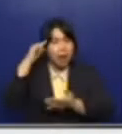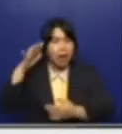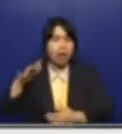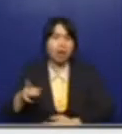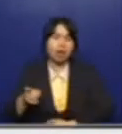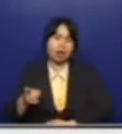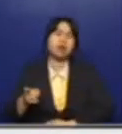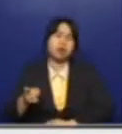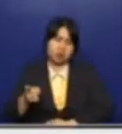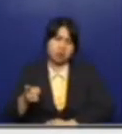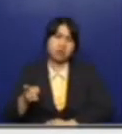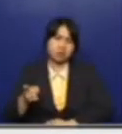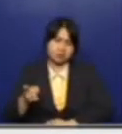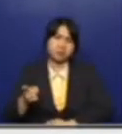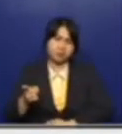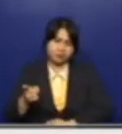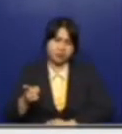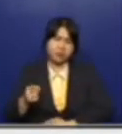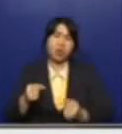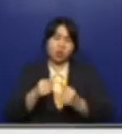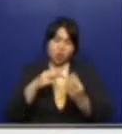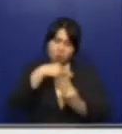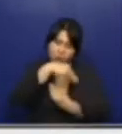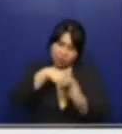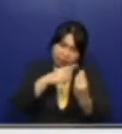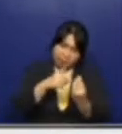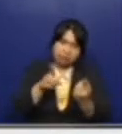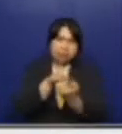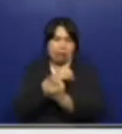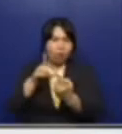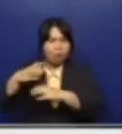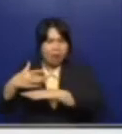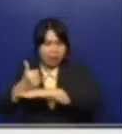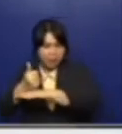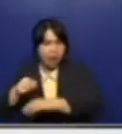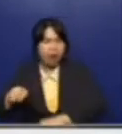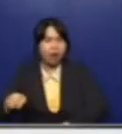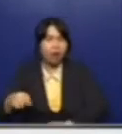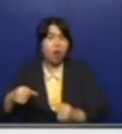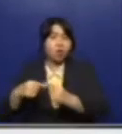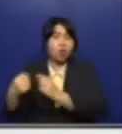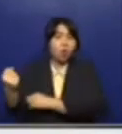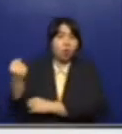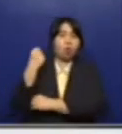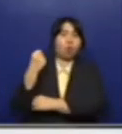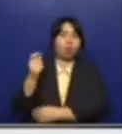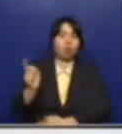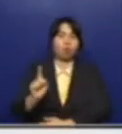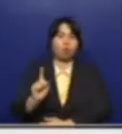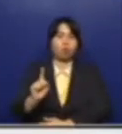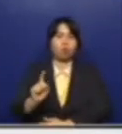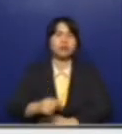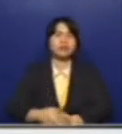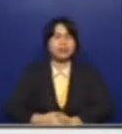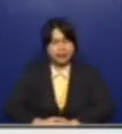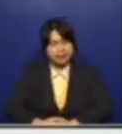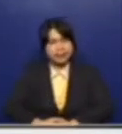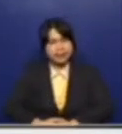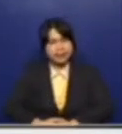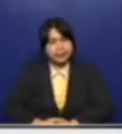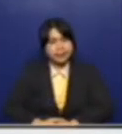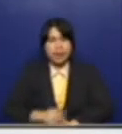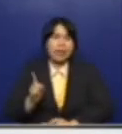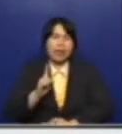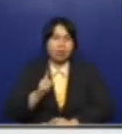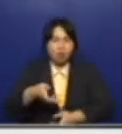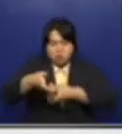นี่คือเศรษฐกิจสังคมการเมืองส่วนความมั่นคงเนี่ยผมว่ามันไม่ใช่ยุคที่ใช้อาวุ